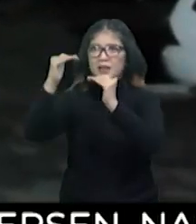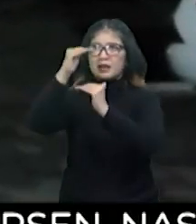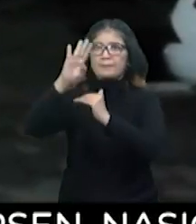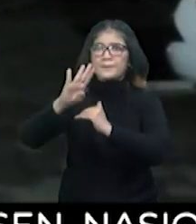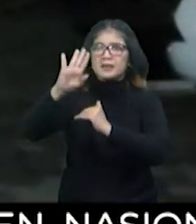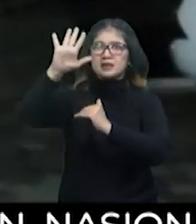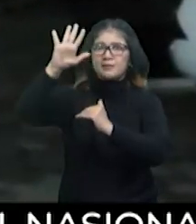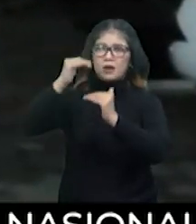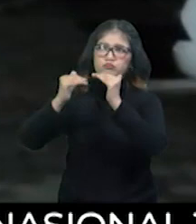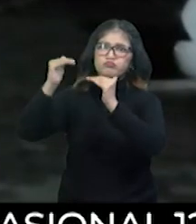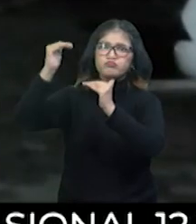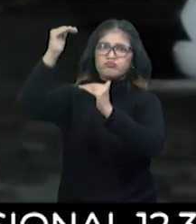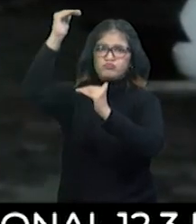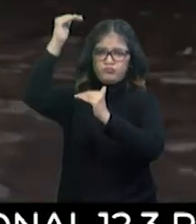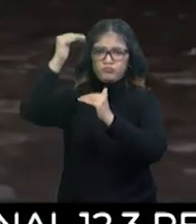Haji Yogyakarta.